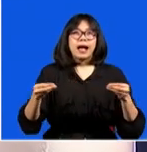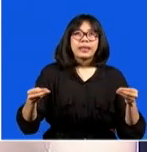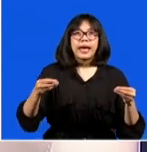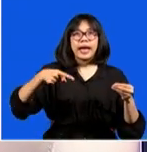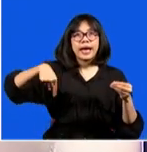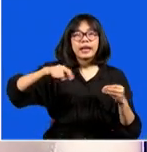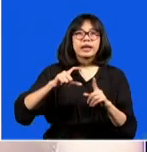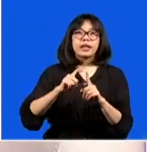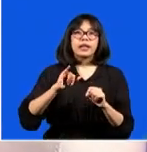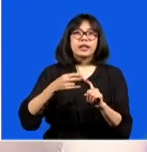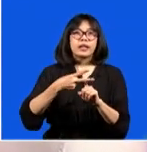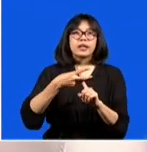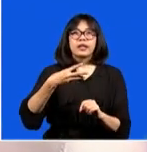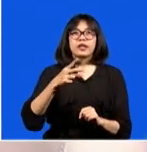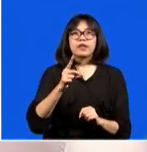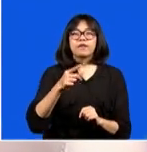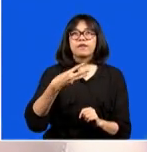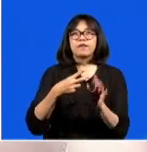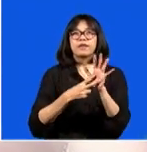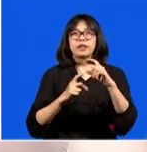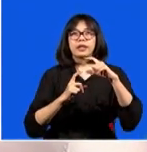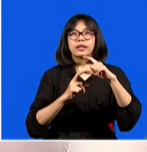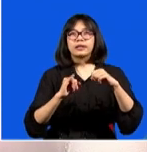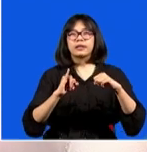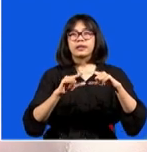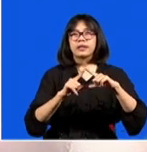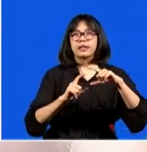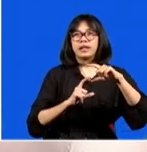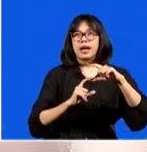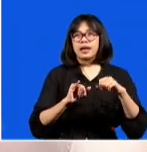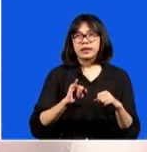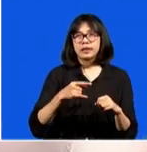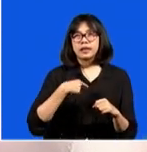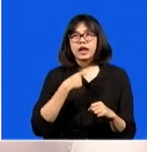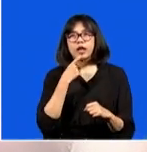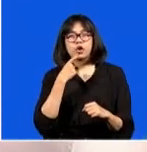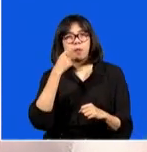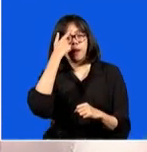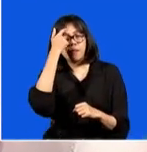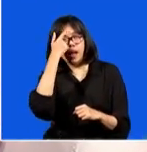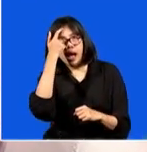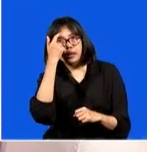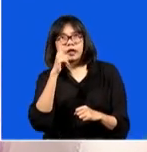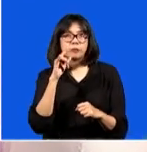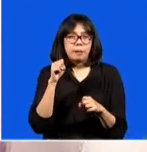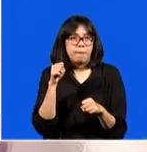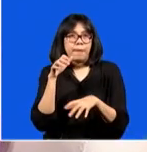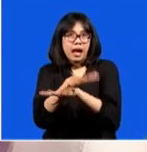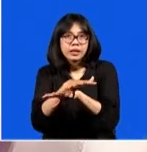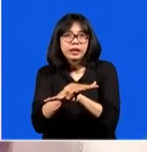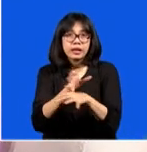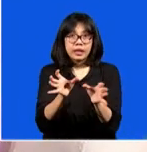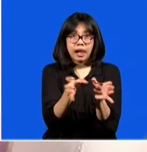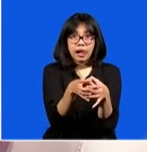saya coba terapkan pembelajaran berdiferensiasi ini di kelas dan sangat menarik ketika pembelajaran